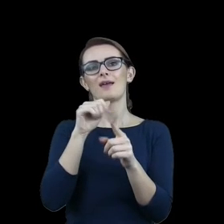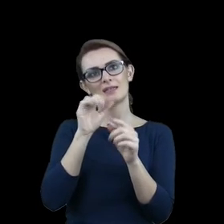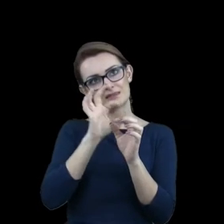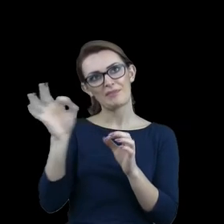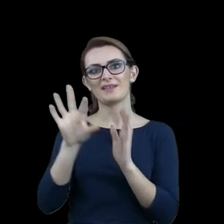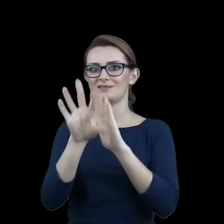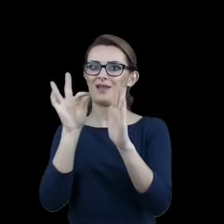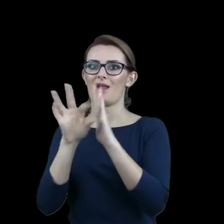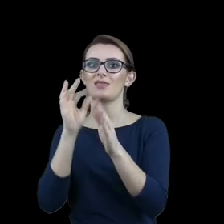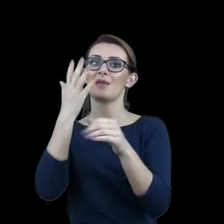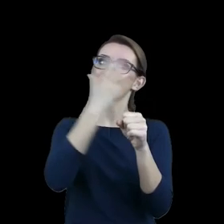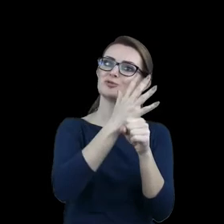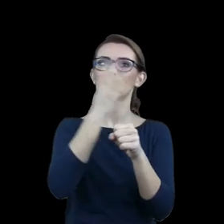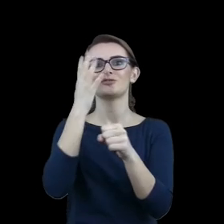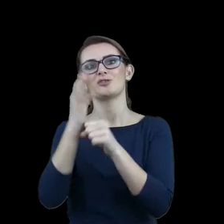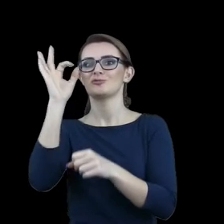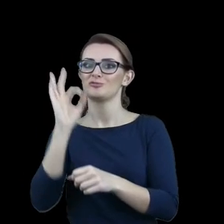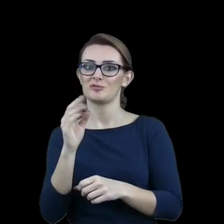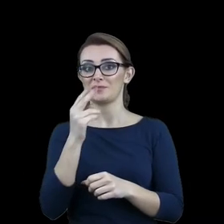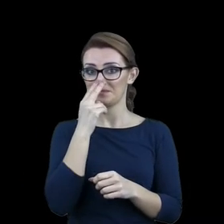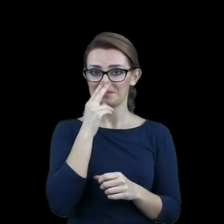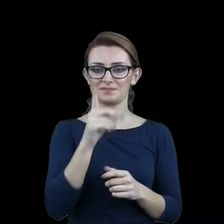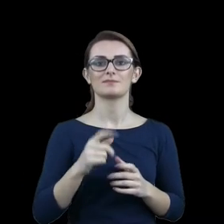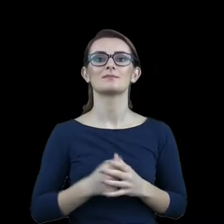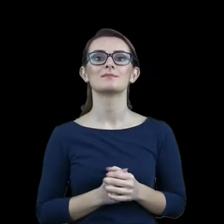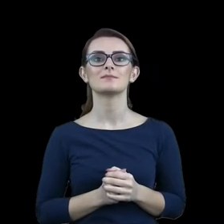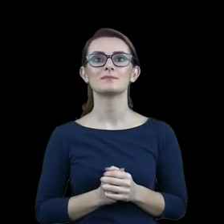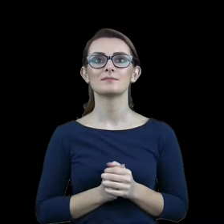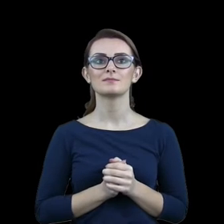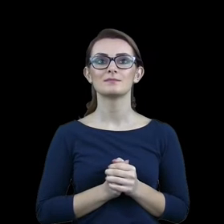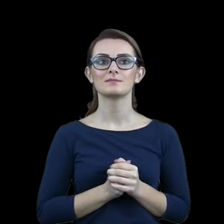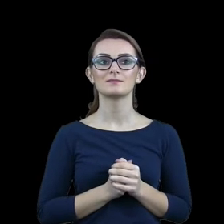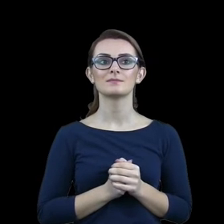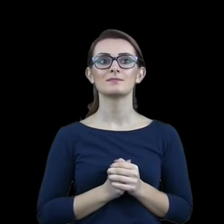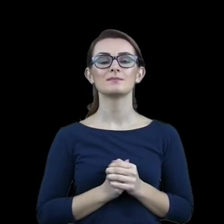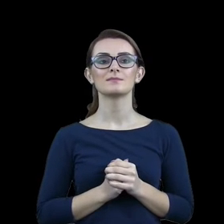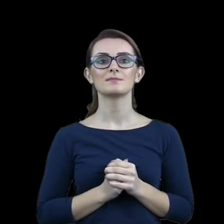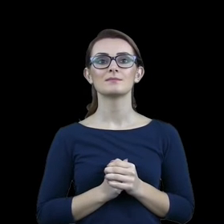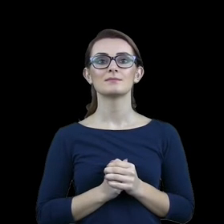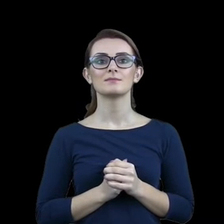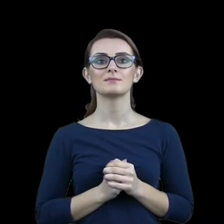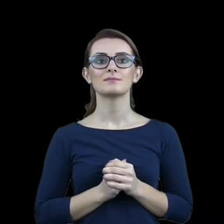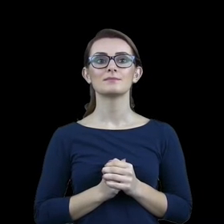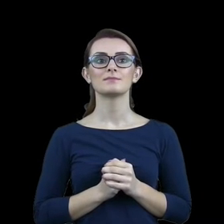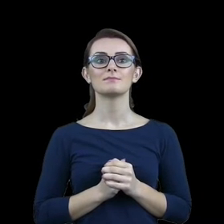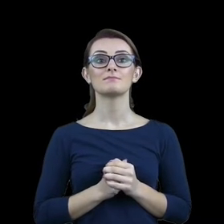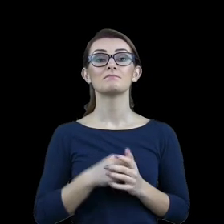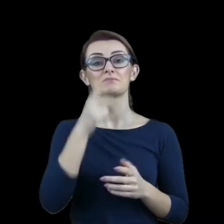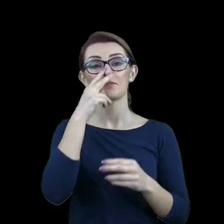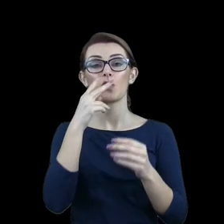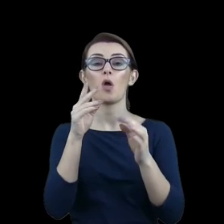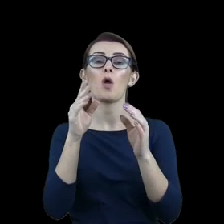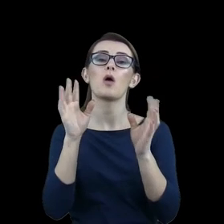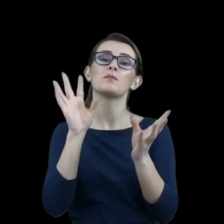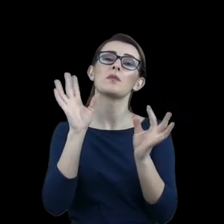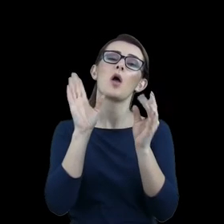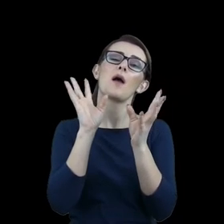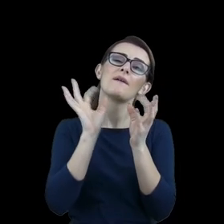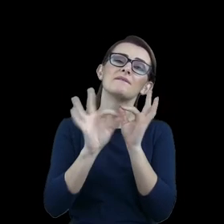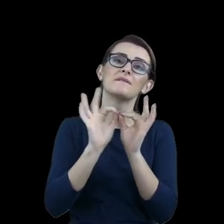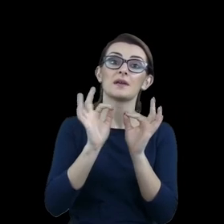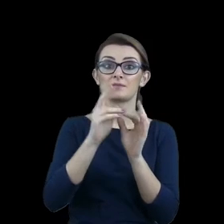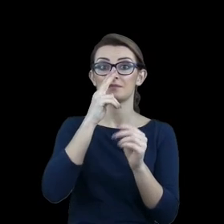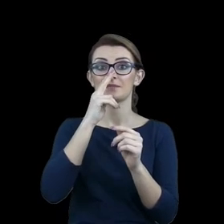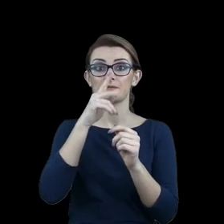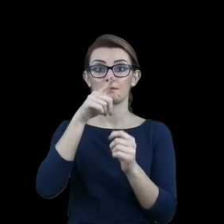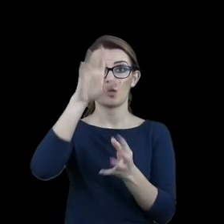te miary wybrałem nie byle jak. Wybrałem je w taki pewien szczególny sposób, żeby ich suma dawała pewną szczególną wartość. No